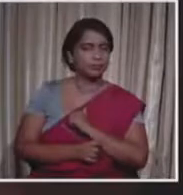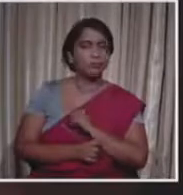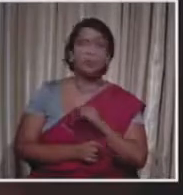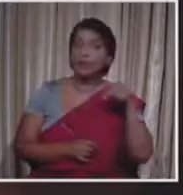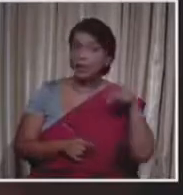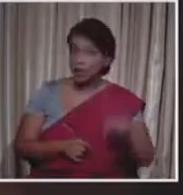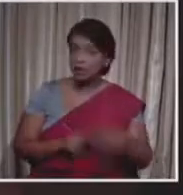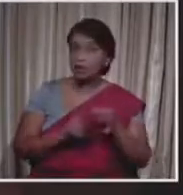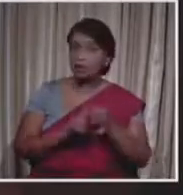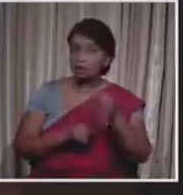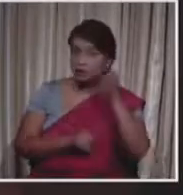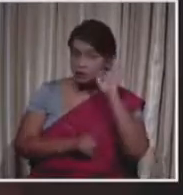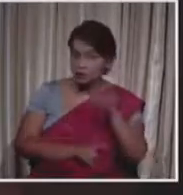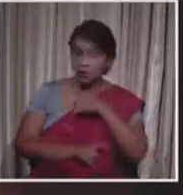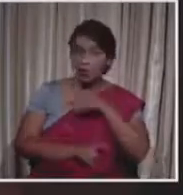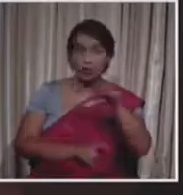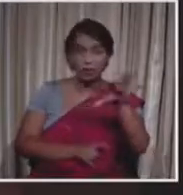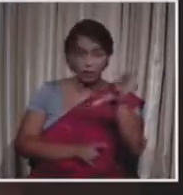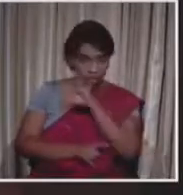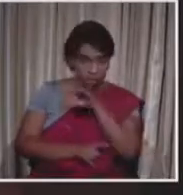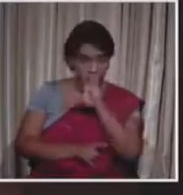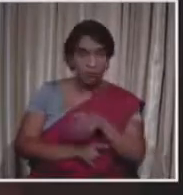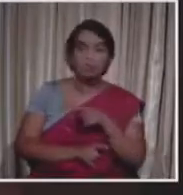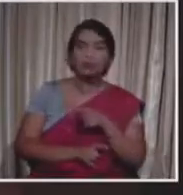අද ජනාධිපතිතුමා තෝරා ගන්නට